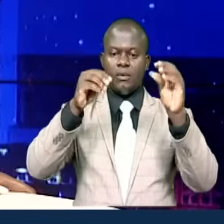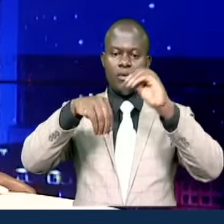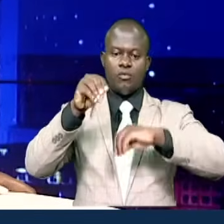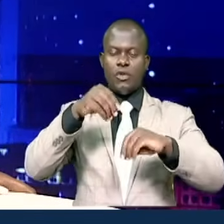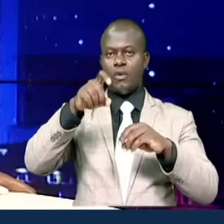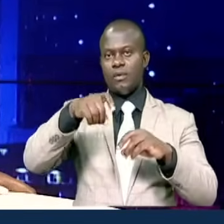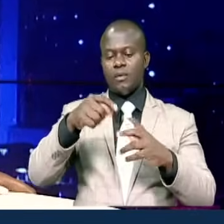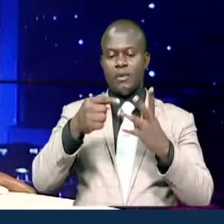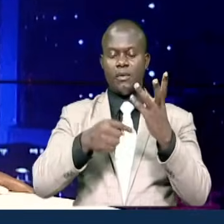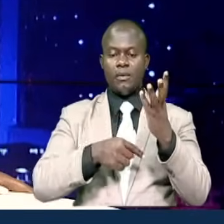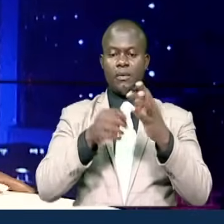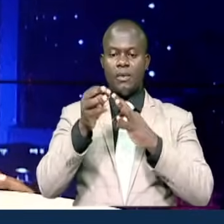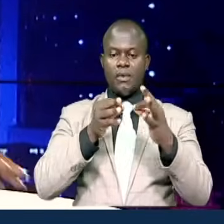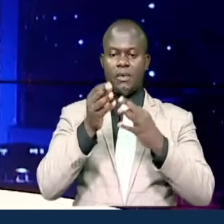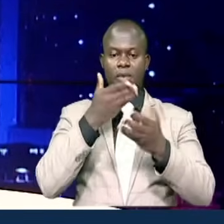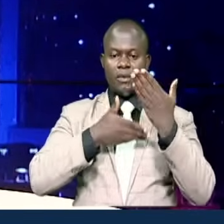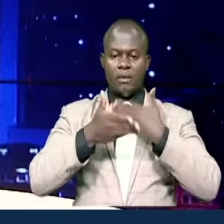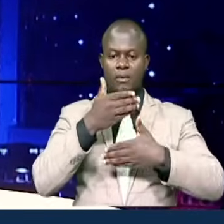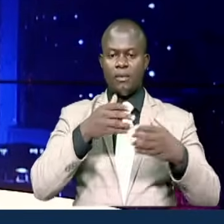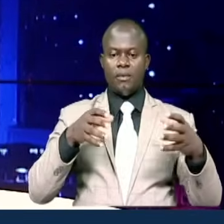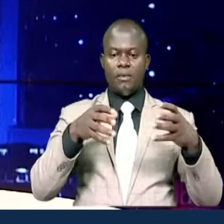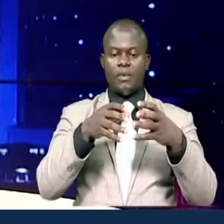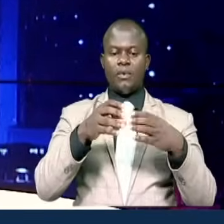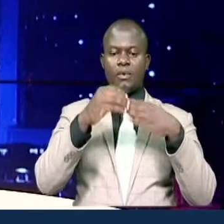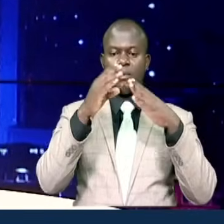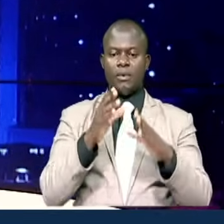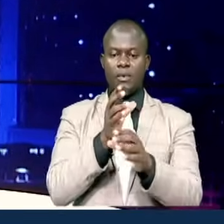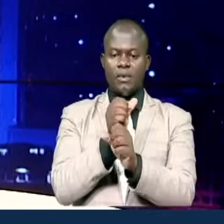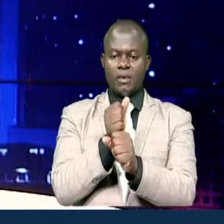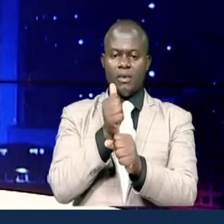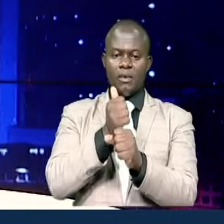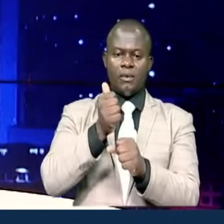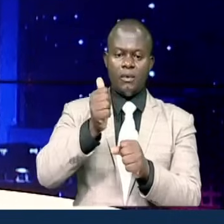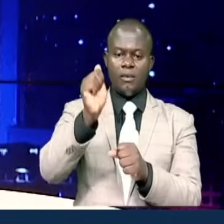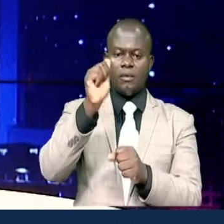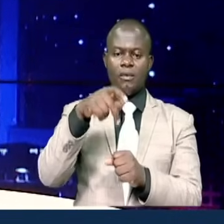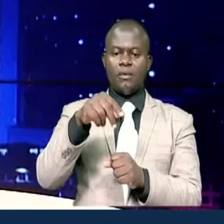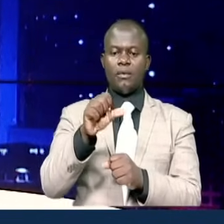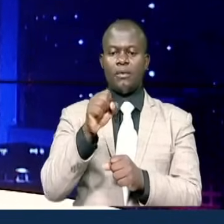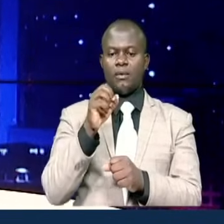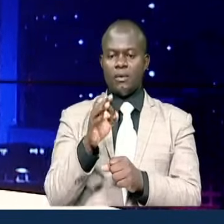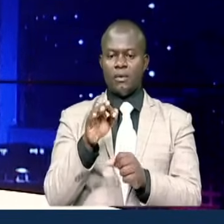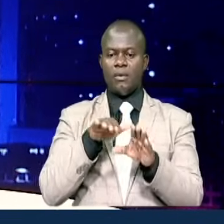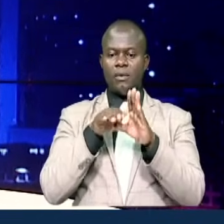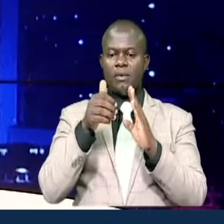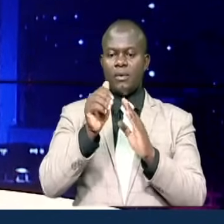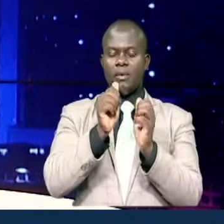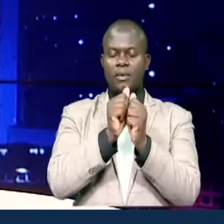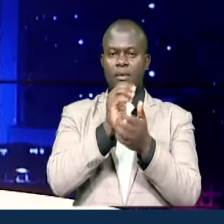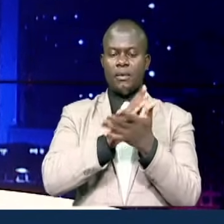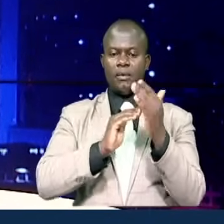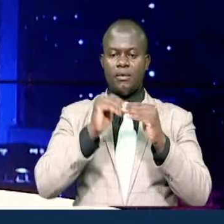ukenewe ibiro byagarutswe mu biganiro byahuje ubuyobozi bw'urugaga rw'abikorera PSF abanyamuryango barwo na zimwe mu